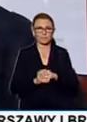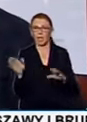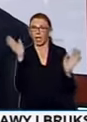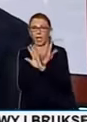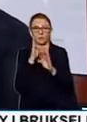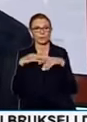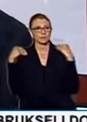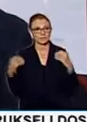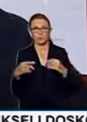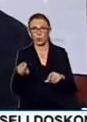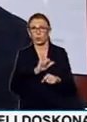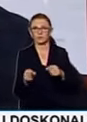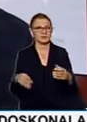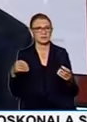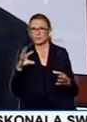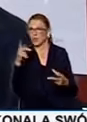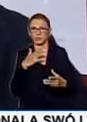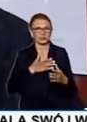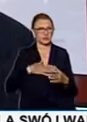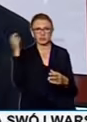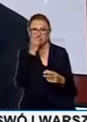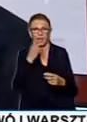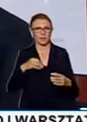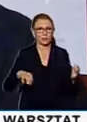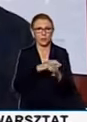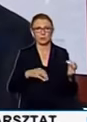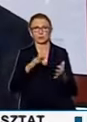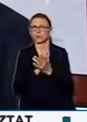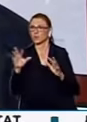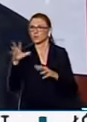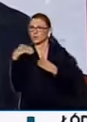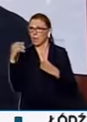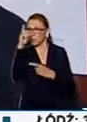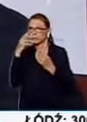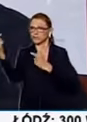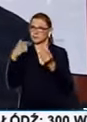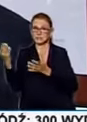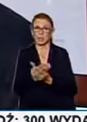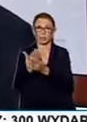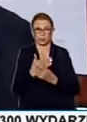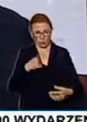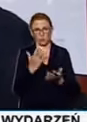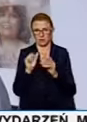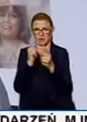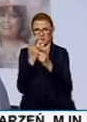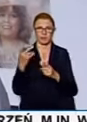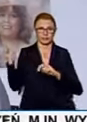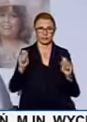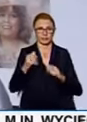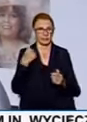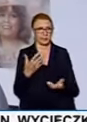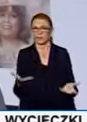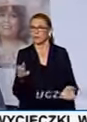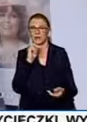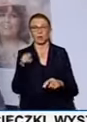jest znakomita, jest mnóstwo wspaniałej i pozytywnej muzyki. Dużo wspaniałych osób jest zaproszonych, to jest mój kolejny raz tutaj. Co jest